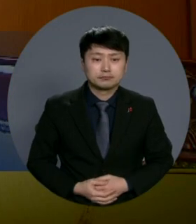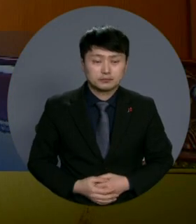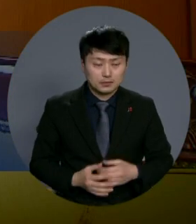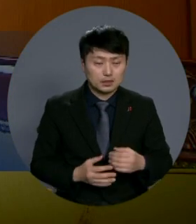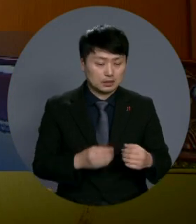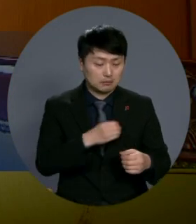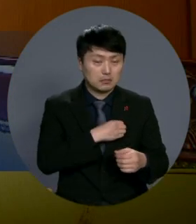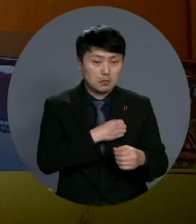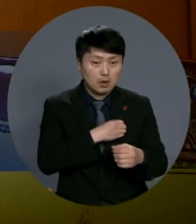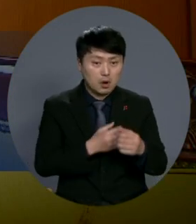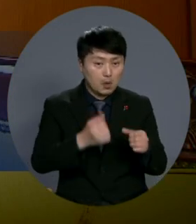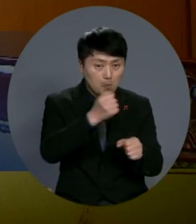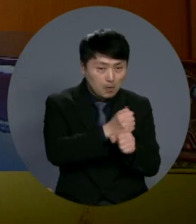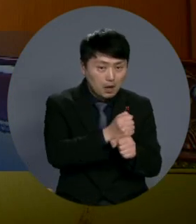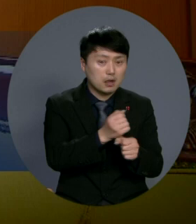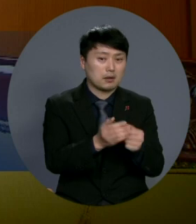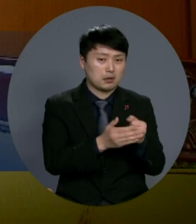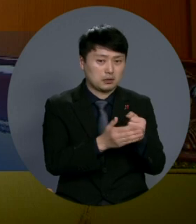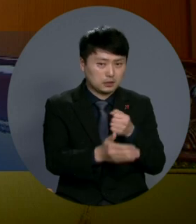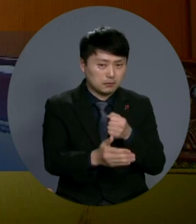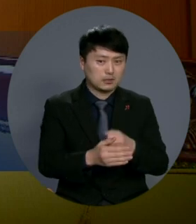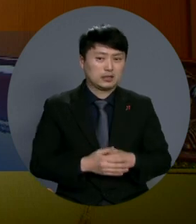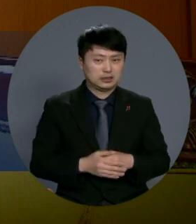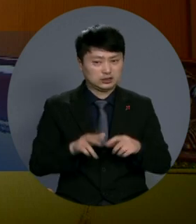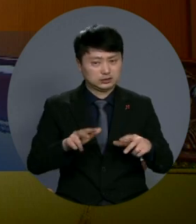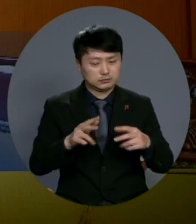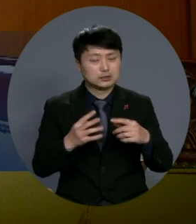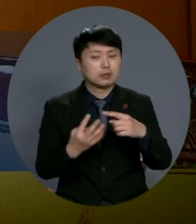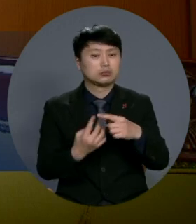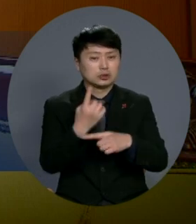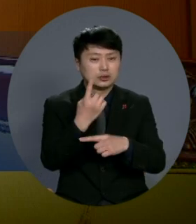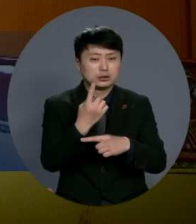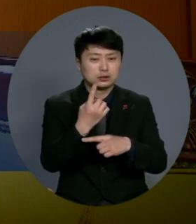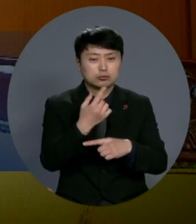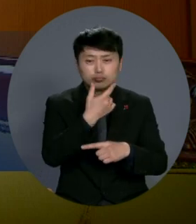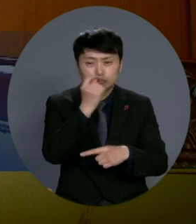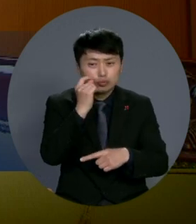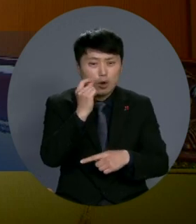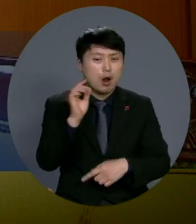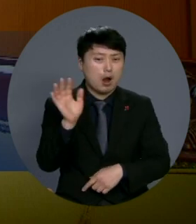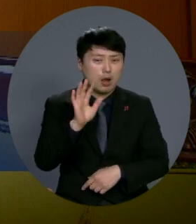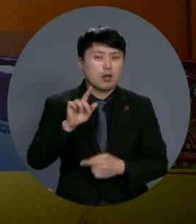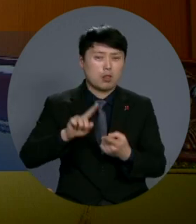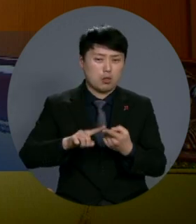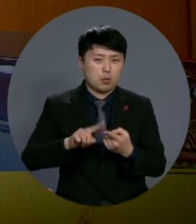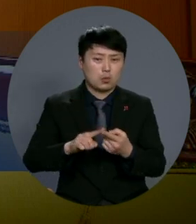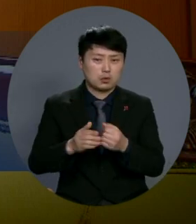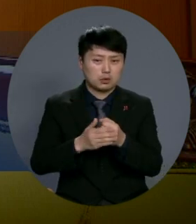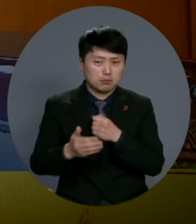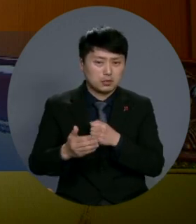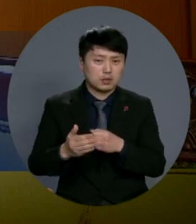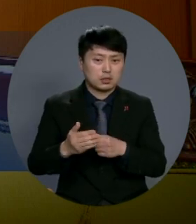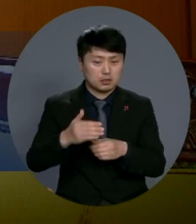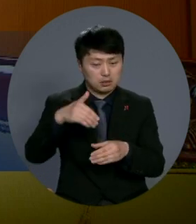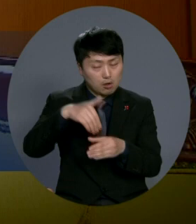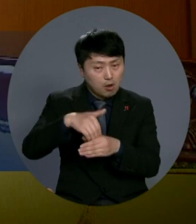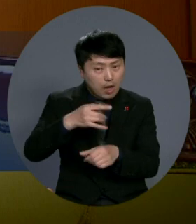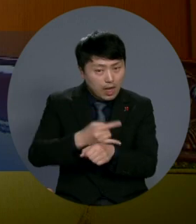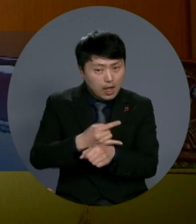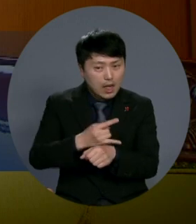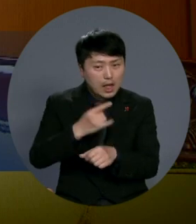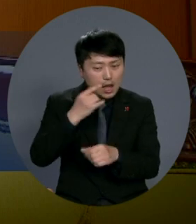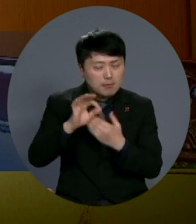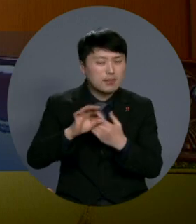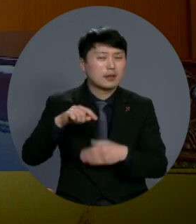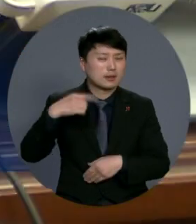따라서 이게 쉽게 해가지고 이제 4분의 1이 결혼이 안 되는 거잖아요. 그냥 할지 또 아니면은 이거를 이제 다음 선거하고